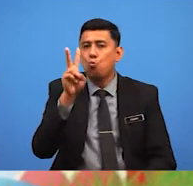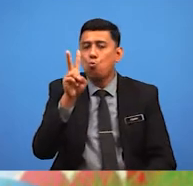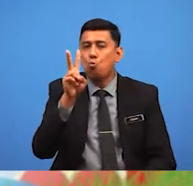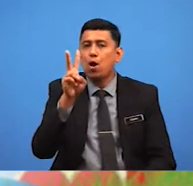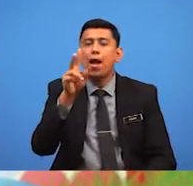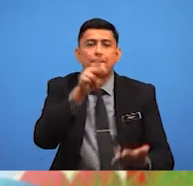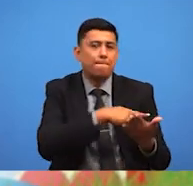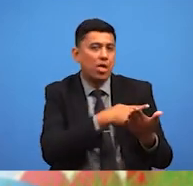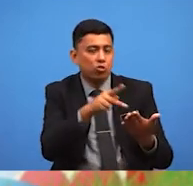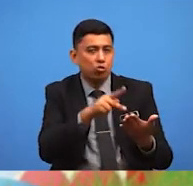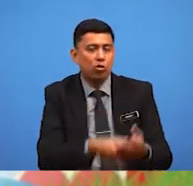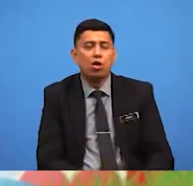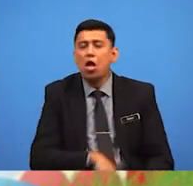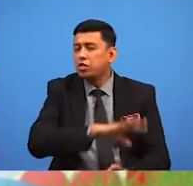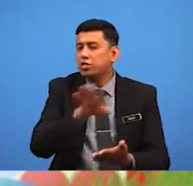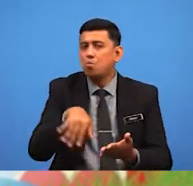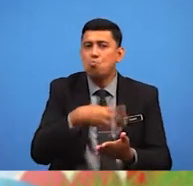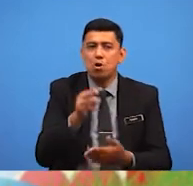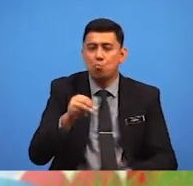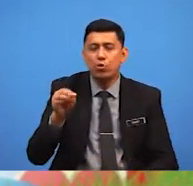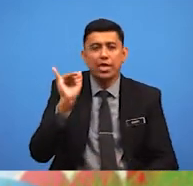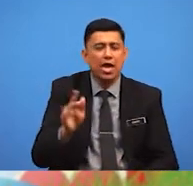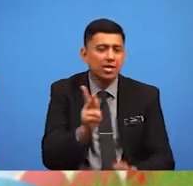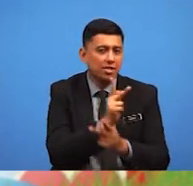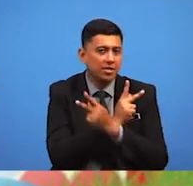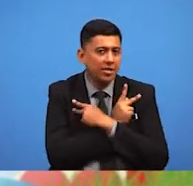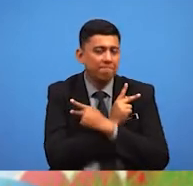pantun buat semua murid yang cikgu kasihi.